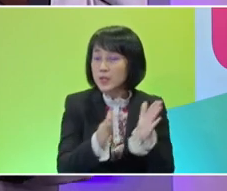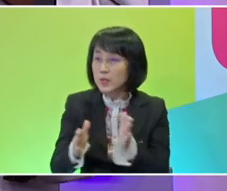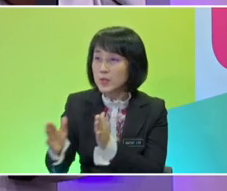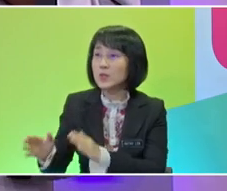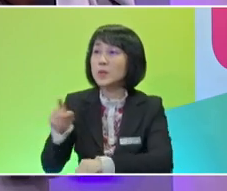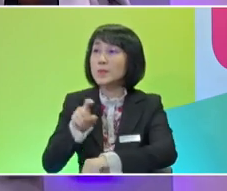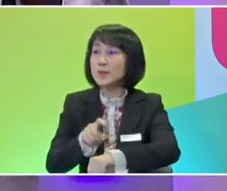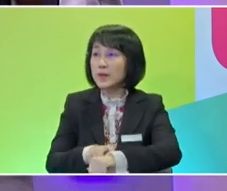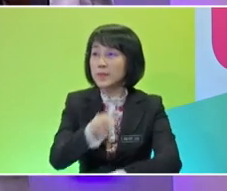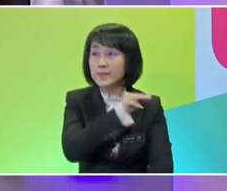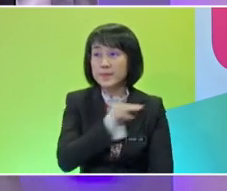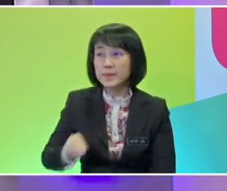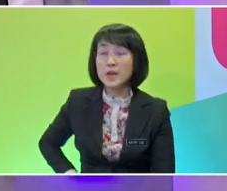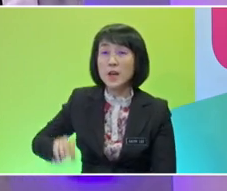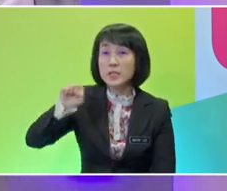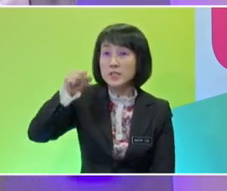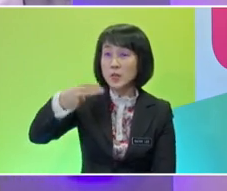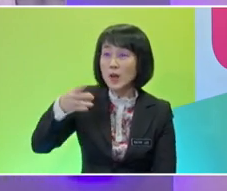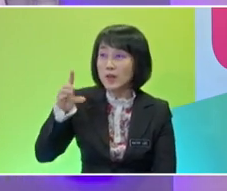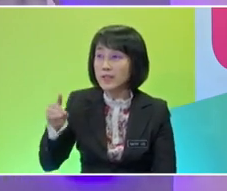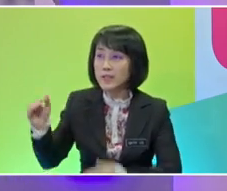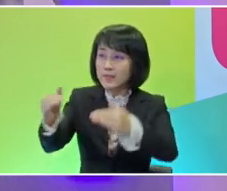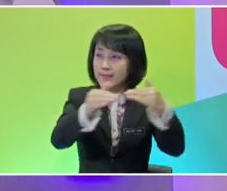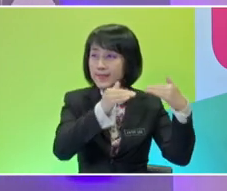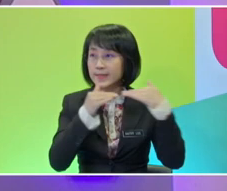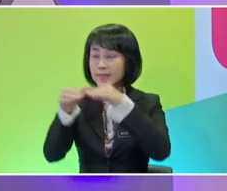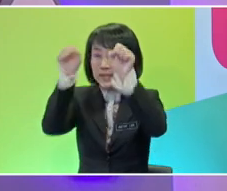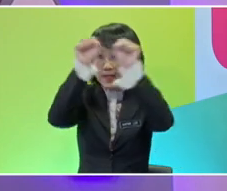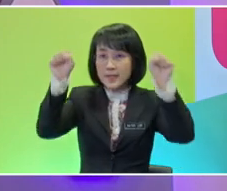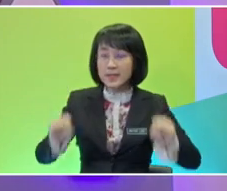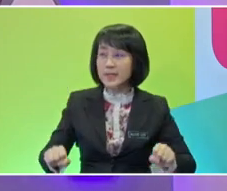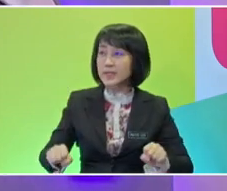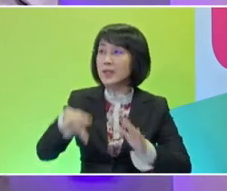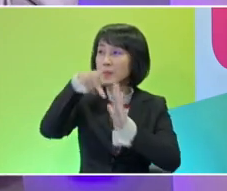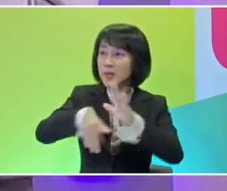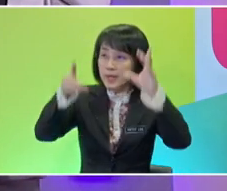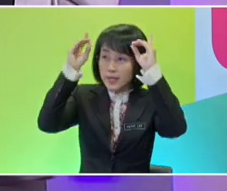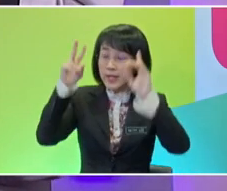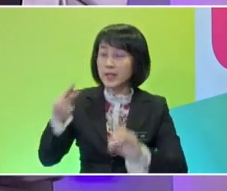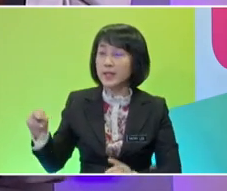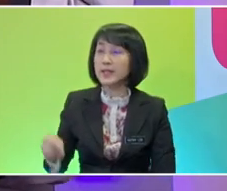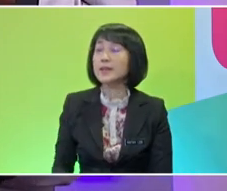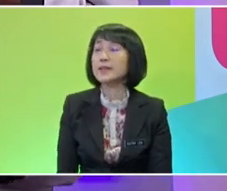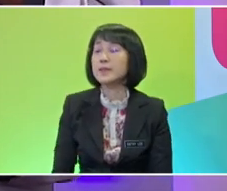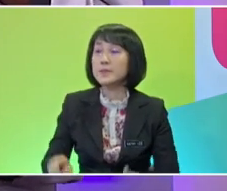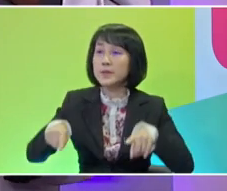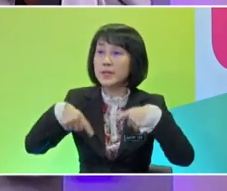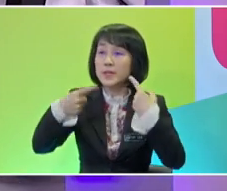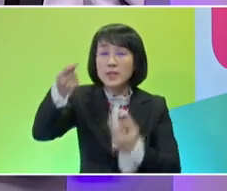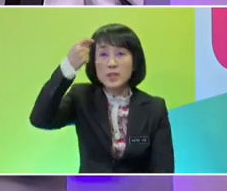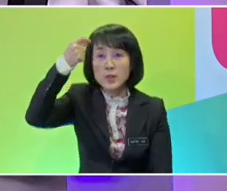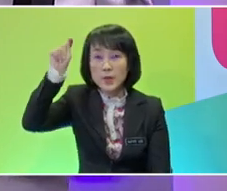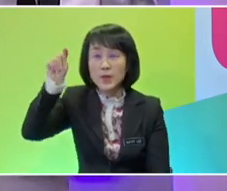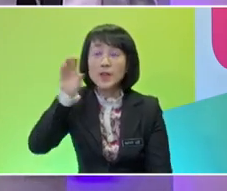zaman Maharaja Siliwangi yang menyeragamkan sistem pendidikan dan itu pergi kepada toko yang gambar